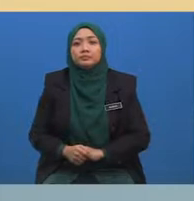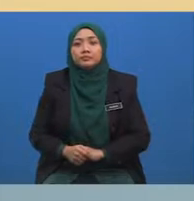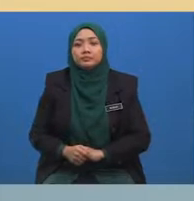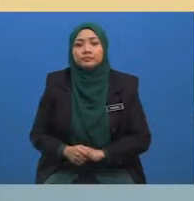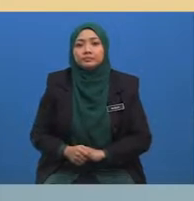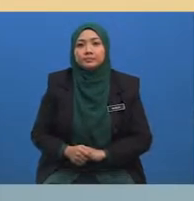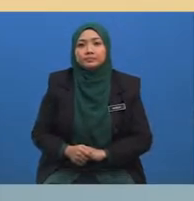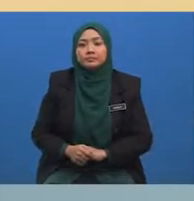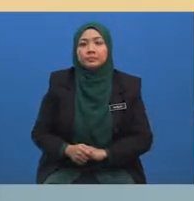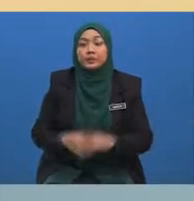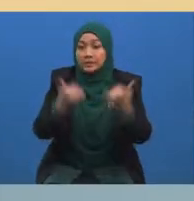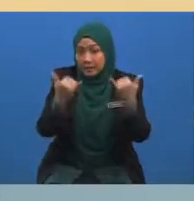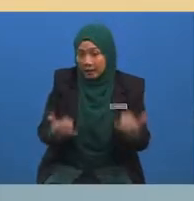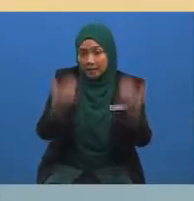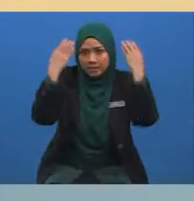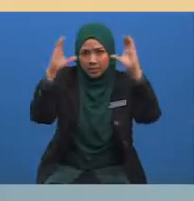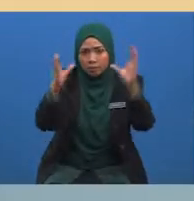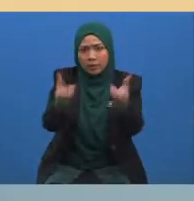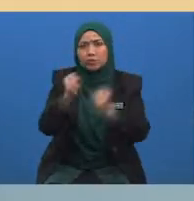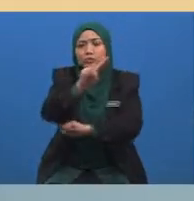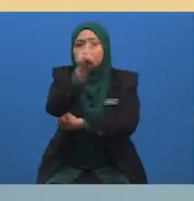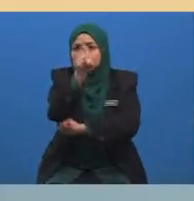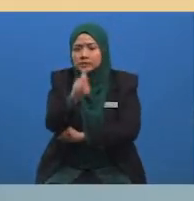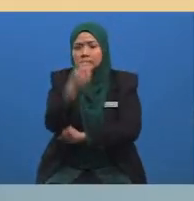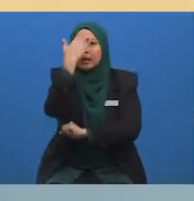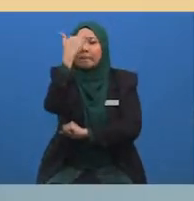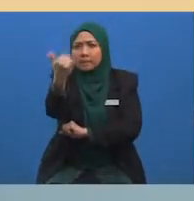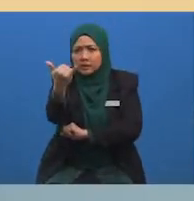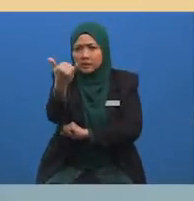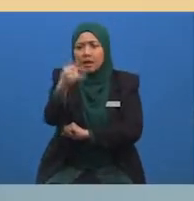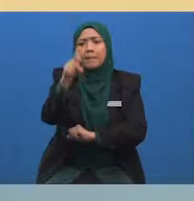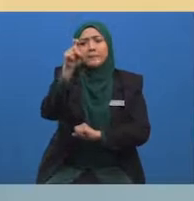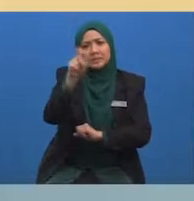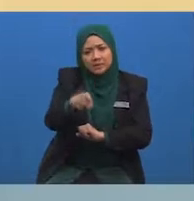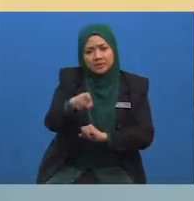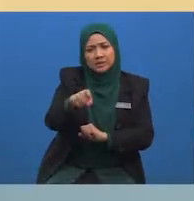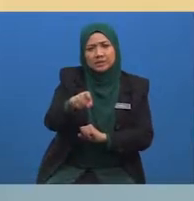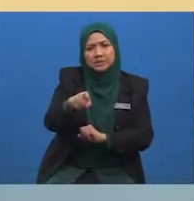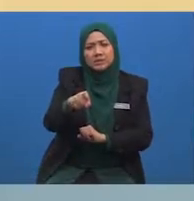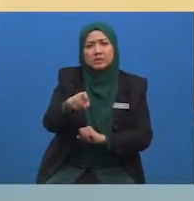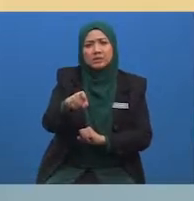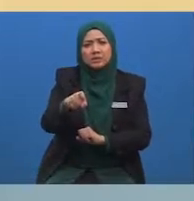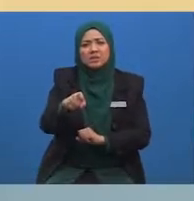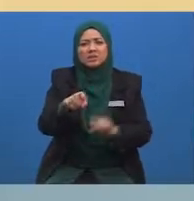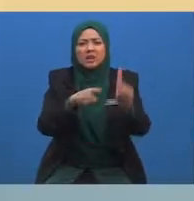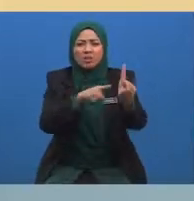Di sini, cikgu ingin bertanya, mengapa ya 1 bukan nombor perdana?